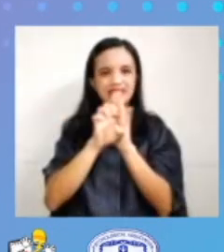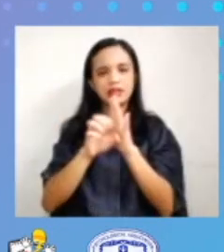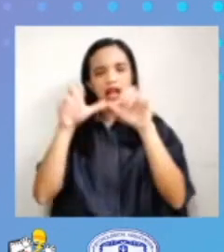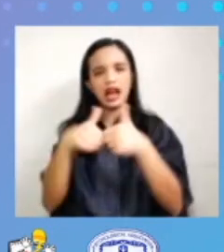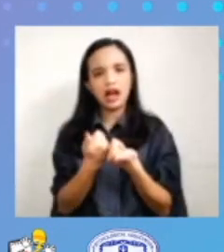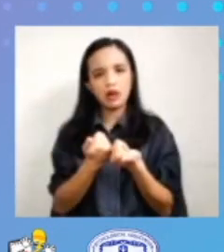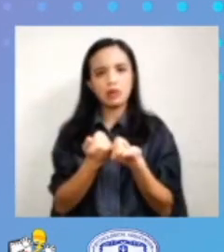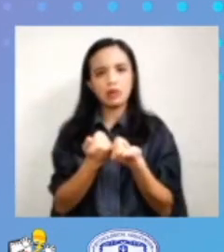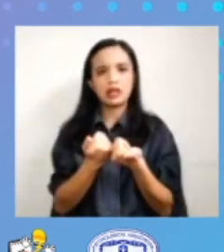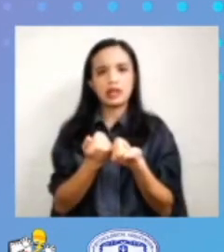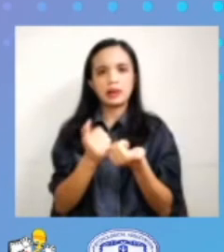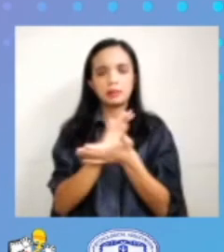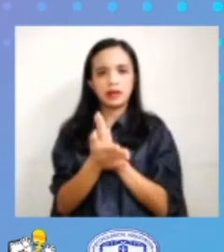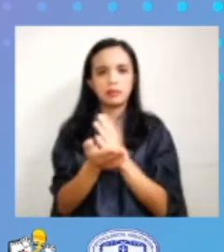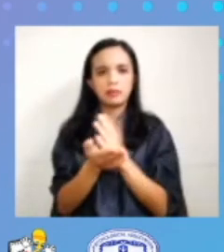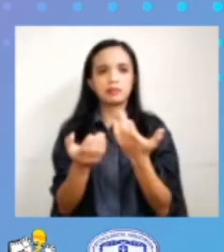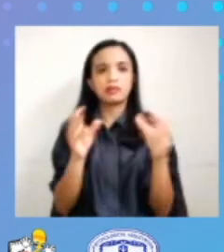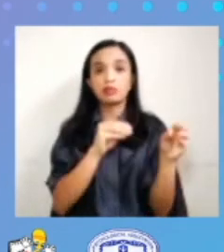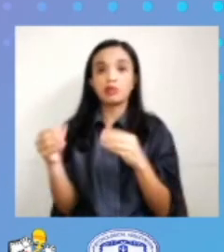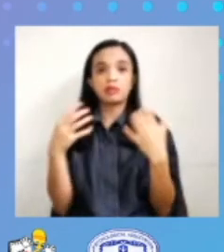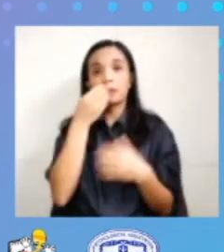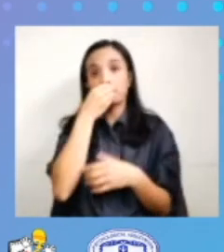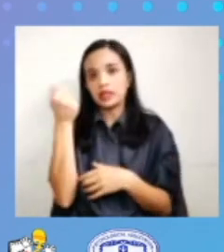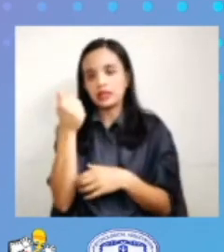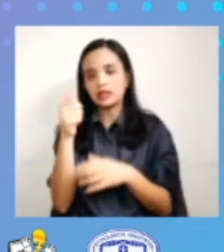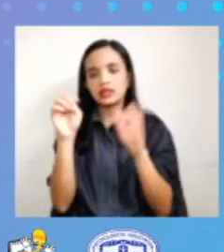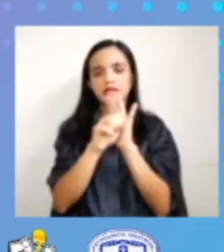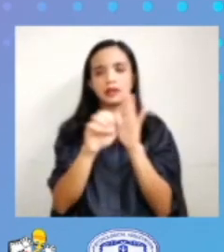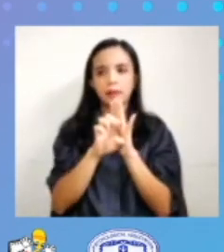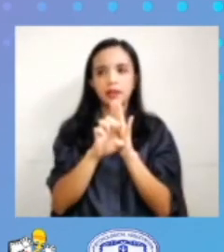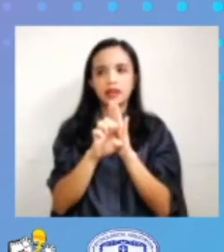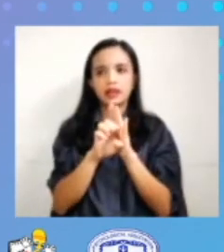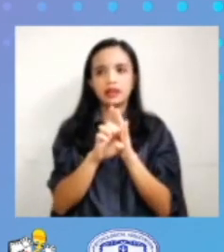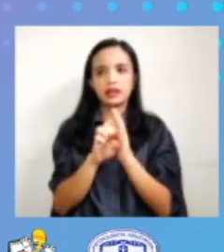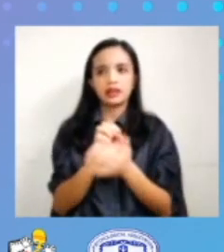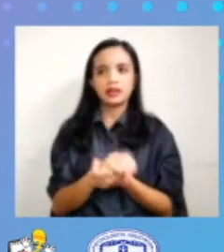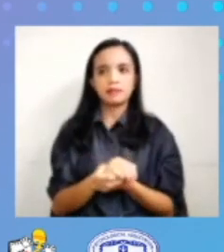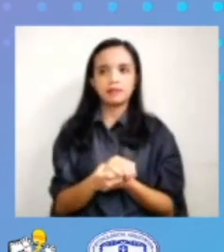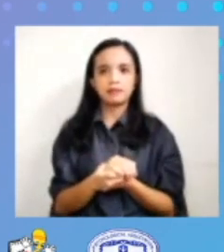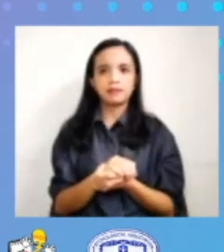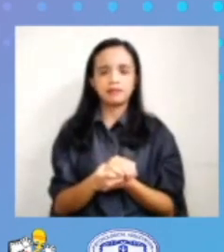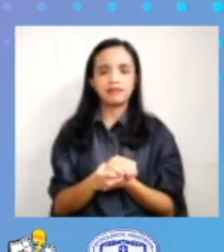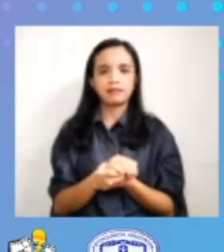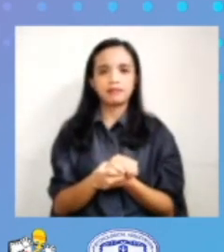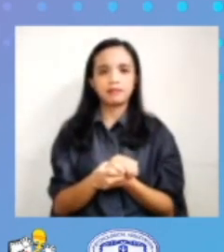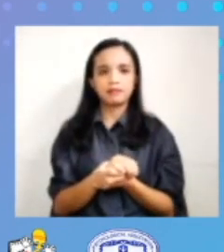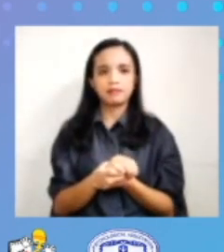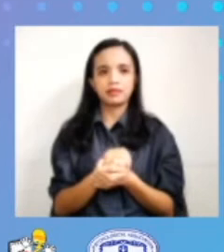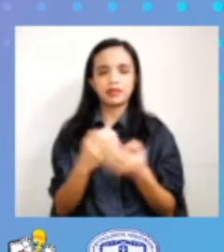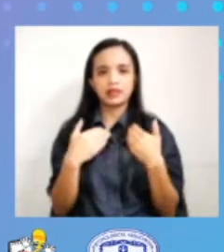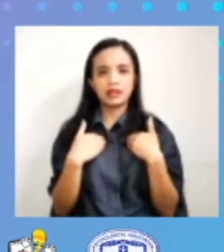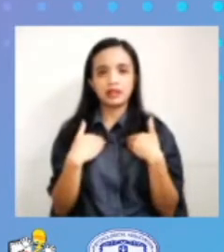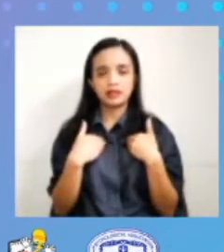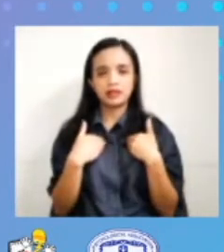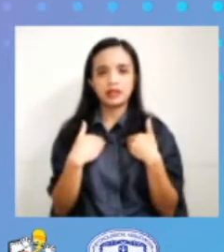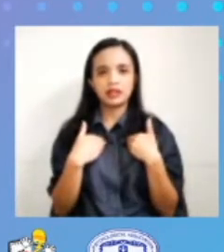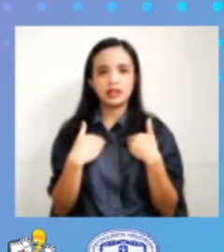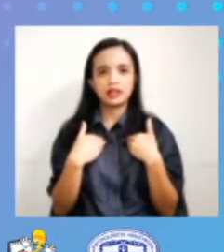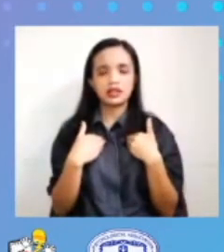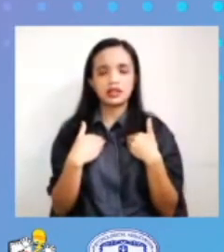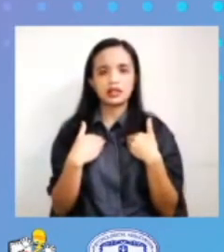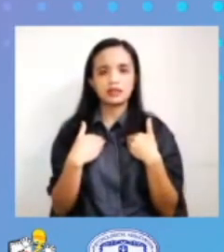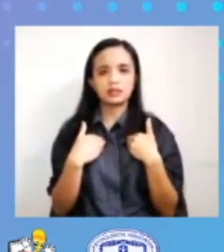there's sensation here na parang may electricity or electrical pulses na yan.